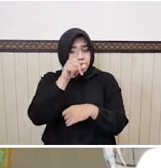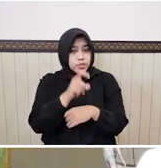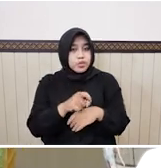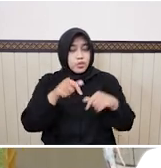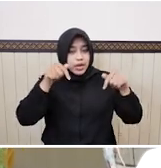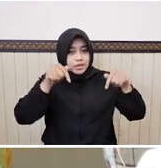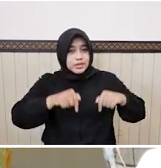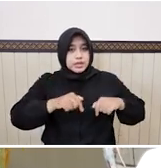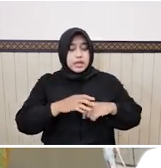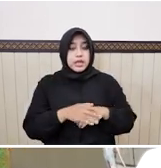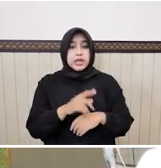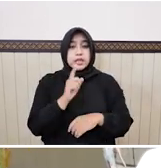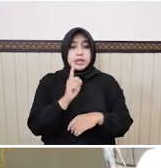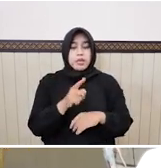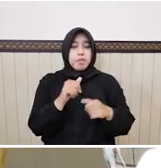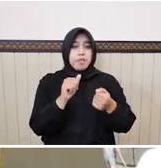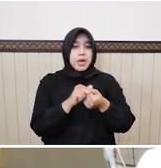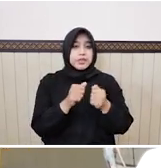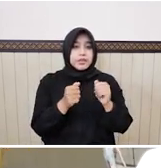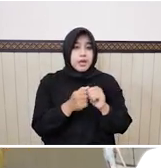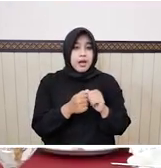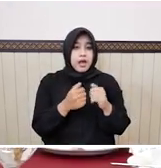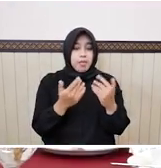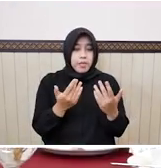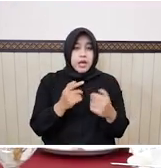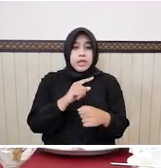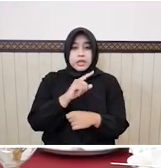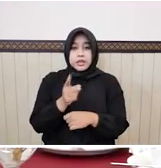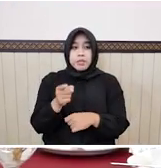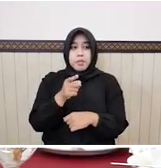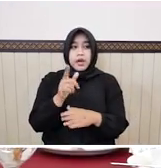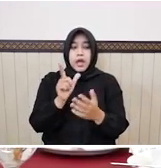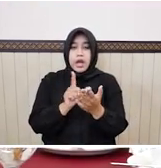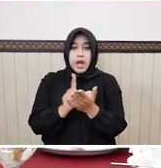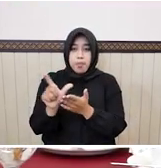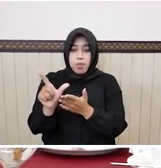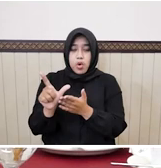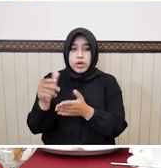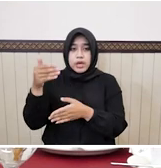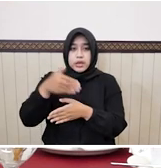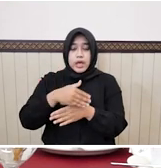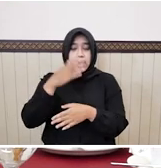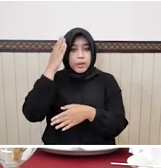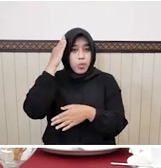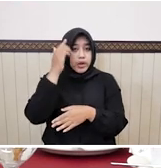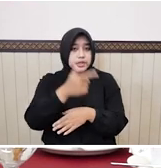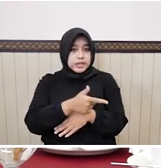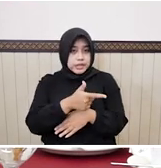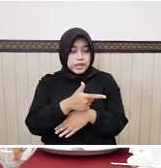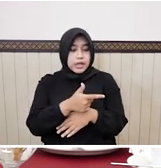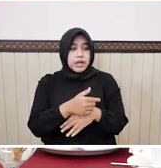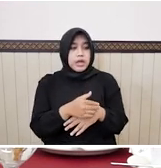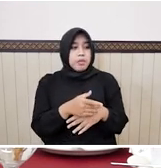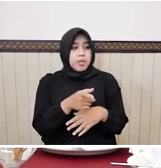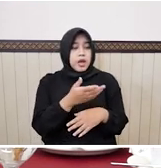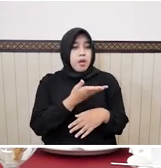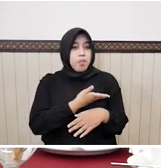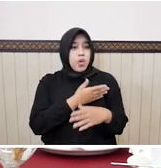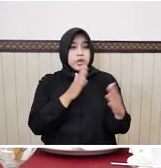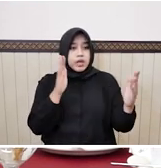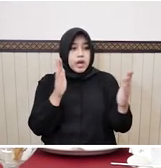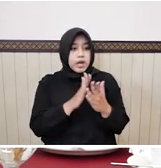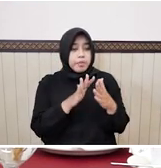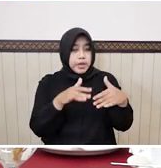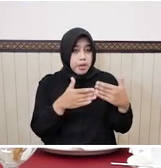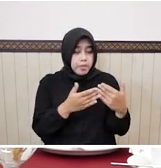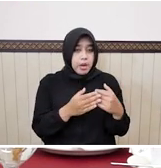disini karena persoalan apa sampai mereka lapor ke kantor polisi nanti apa yang mereka hadapi